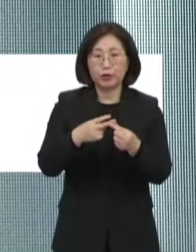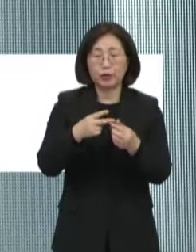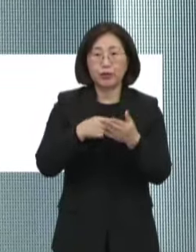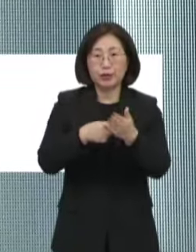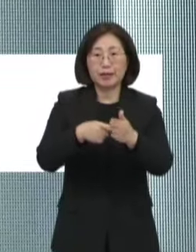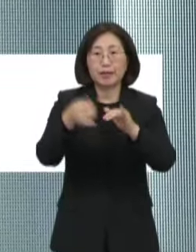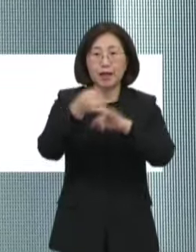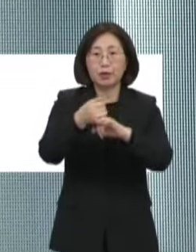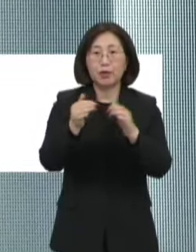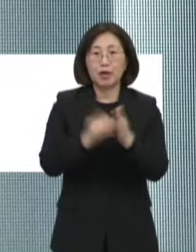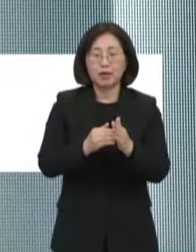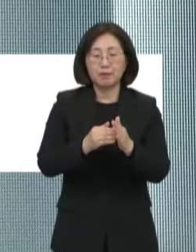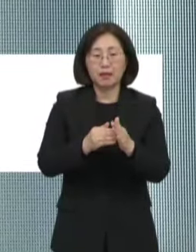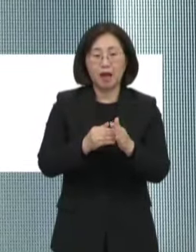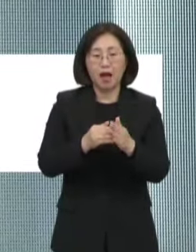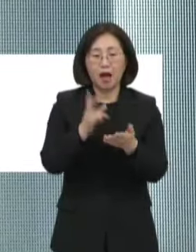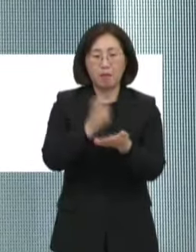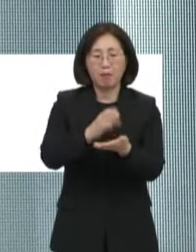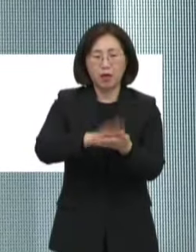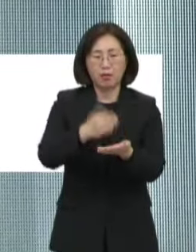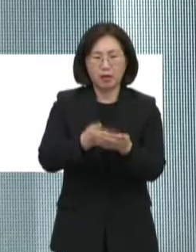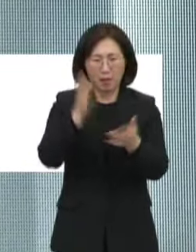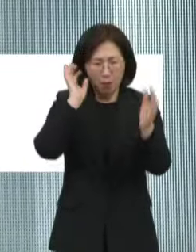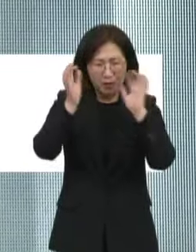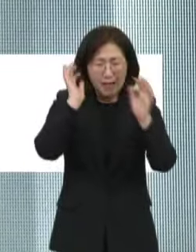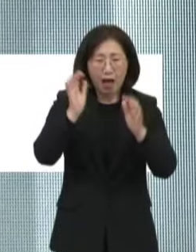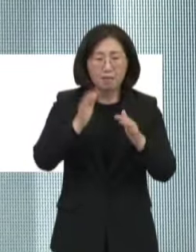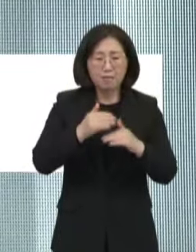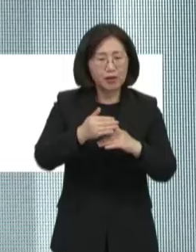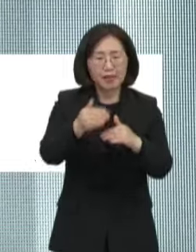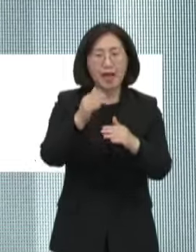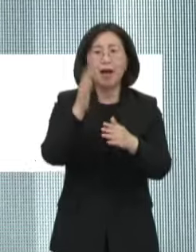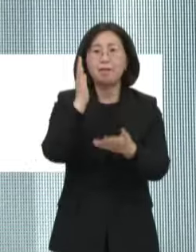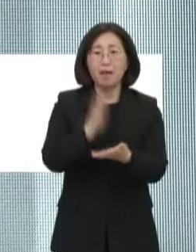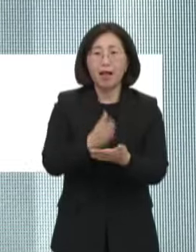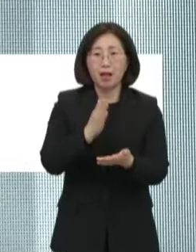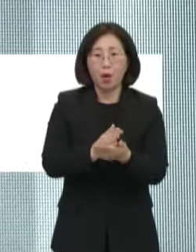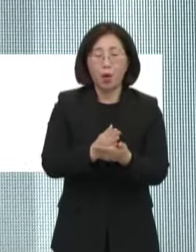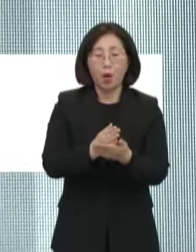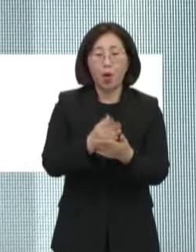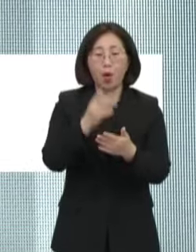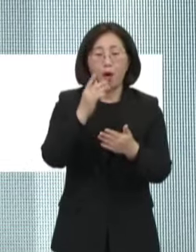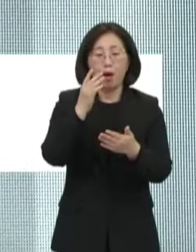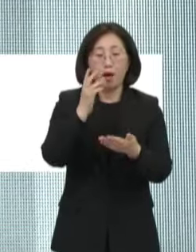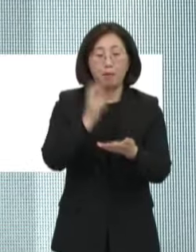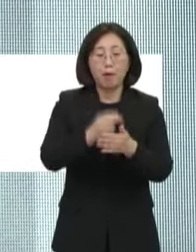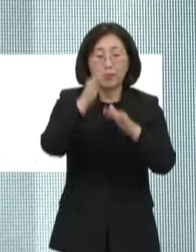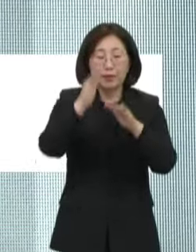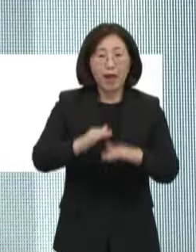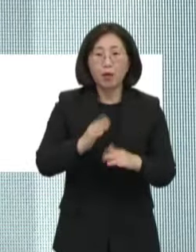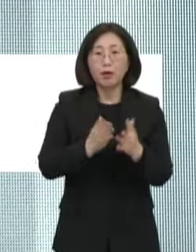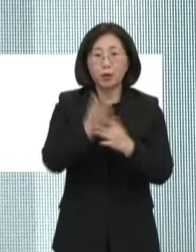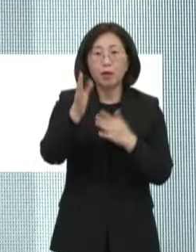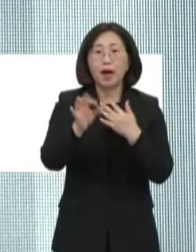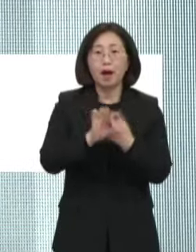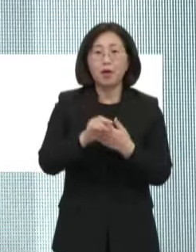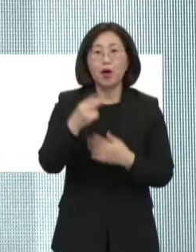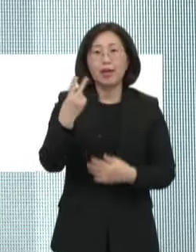많은 개헌 절차 거칠 것 없이 법률만 통과시키면 2004년에 좌절됐던 그 수도